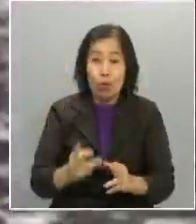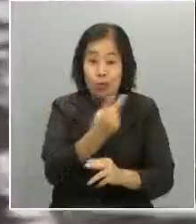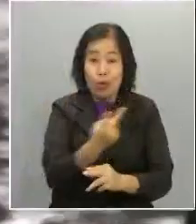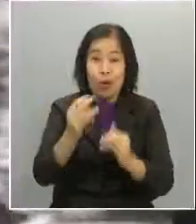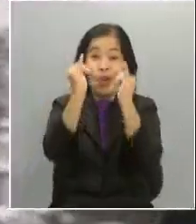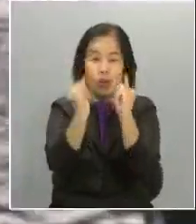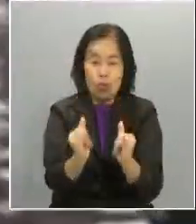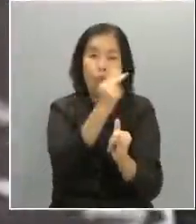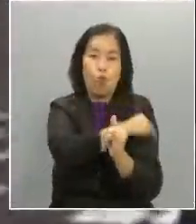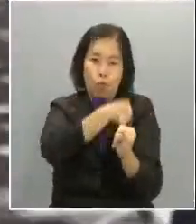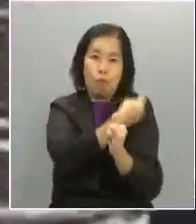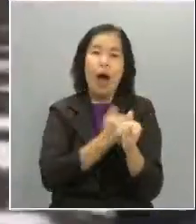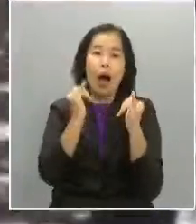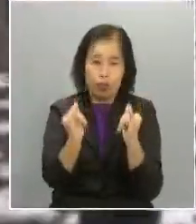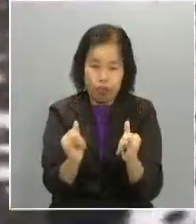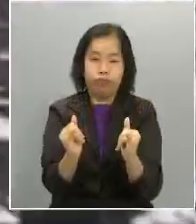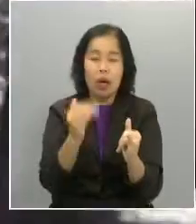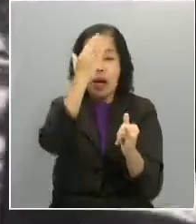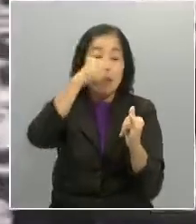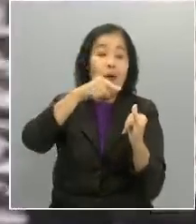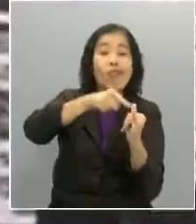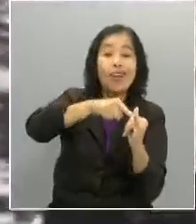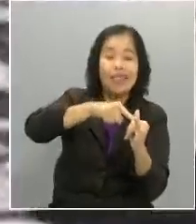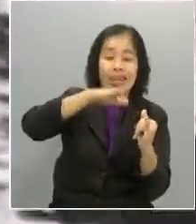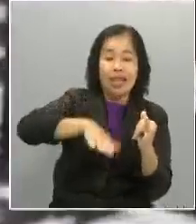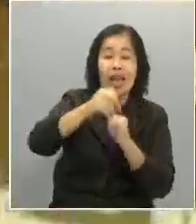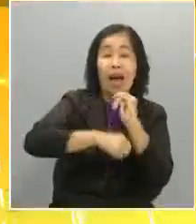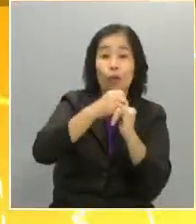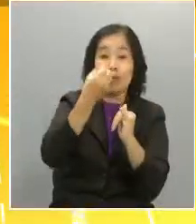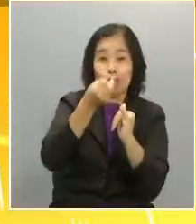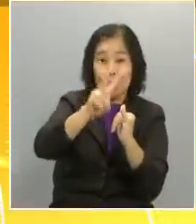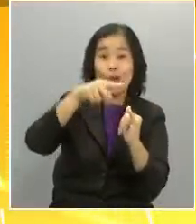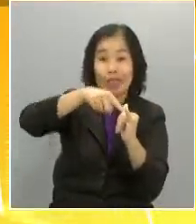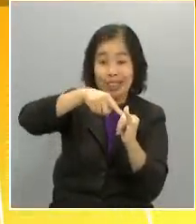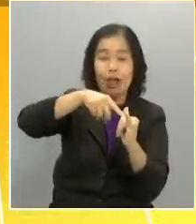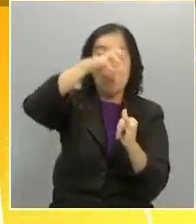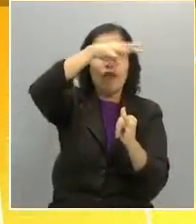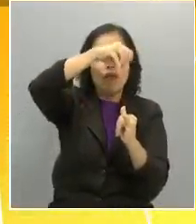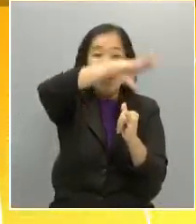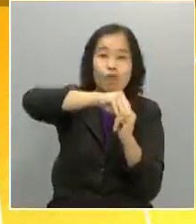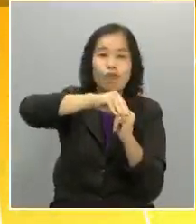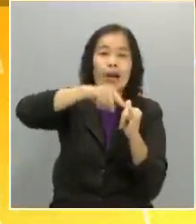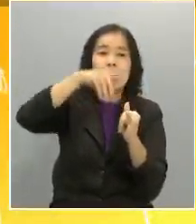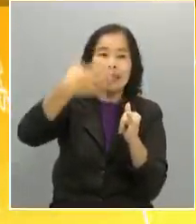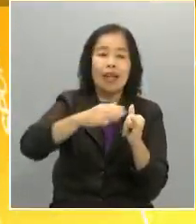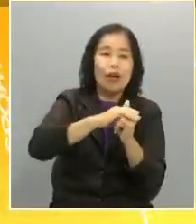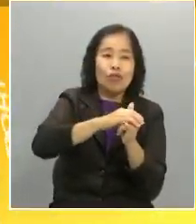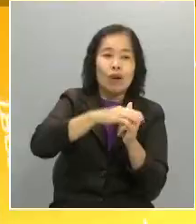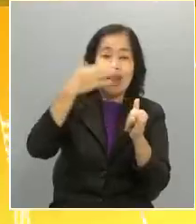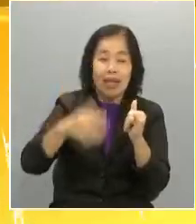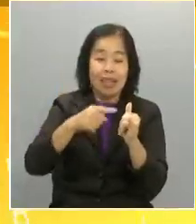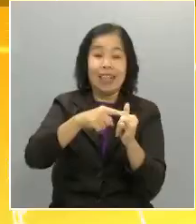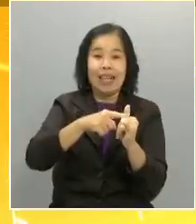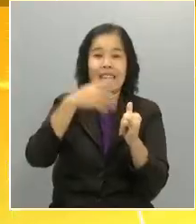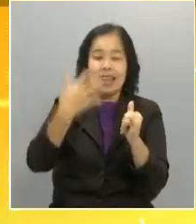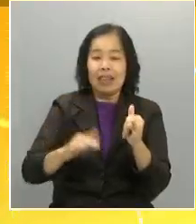าลนะครับคือตัวของน้องชยุทธหรือว่าน้องโซดาเด็กที่ติดอยู่ตรงบริเวณเสาไฟและ